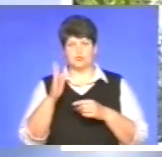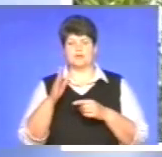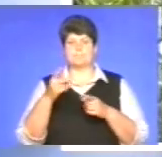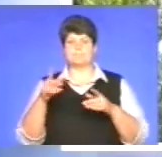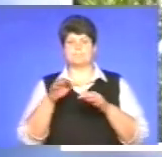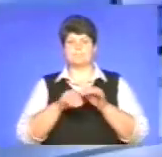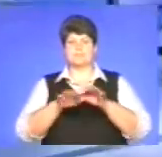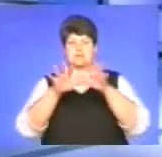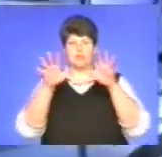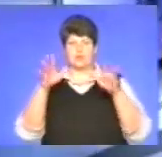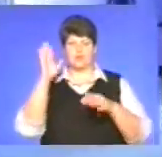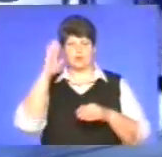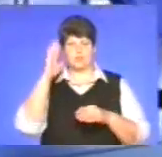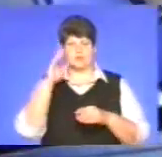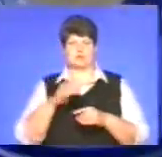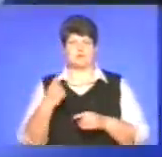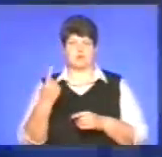пунктам області?